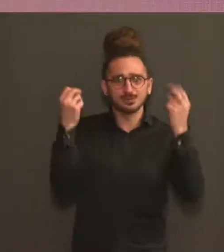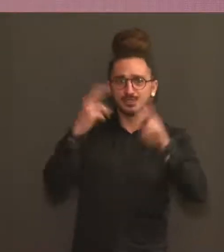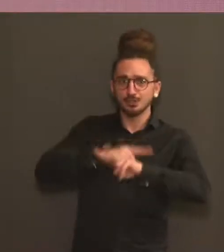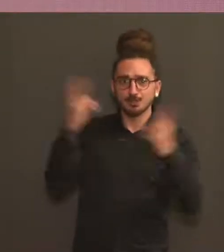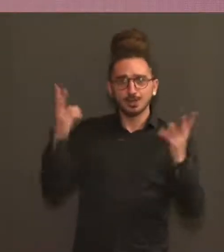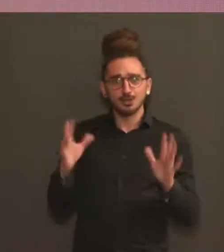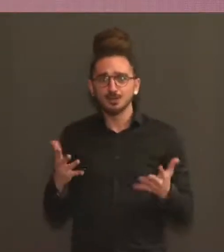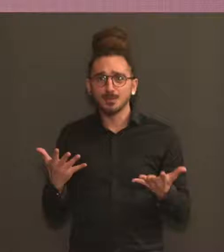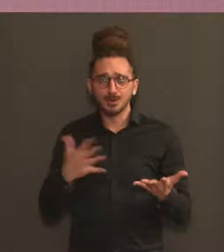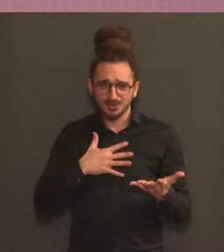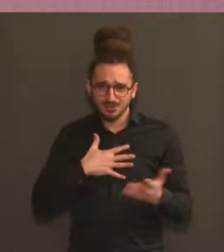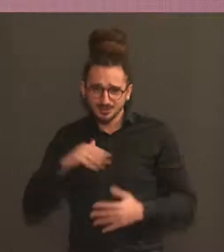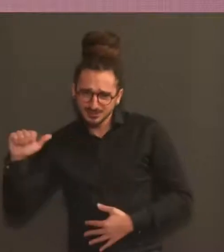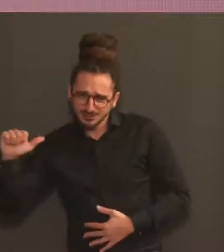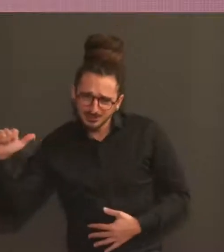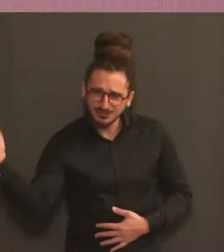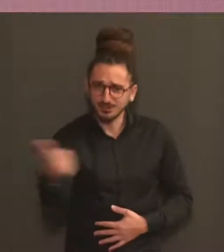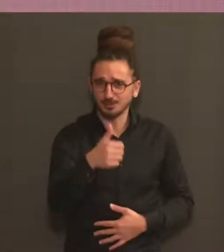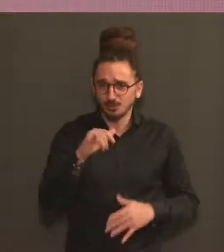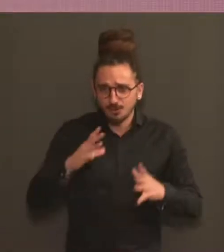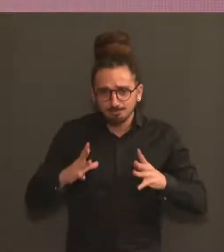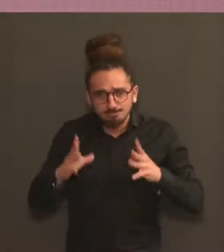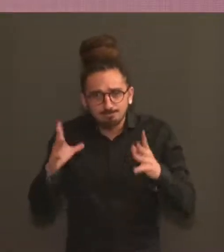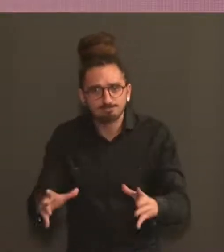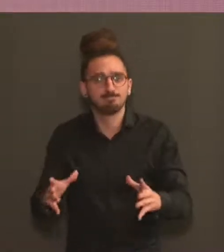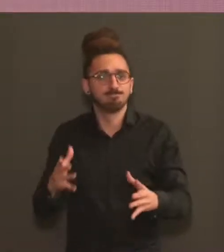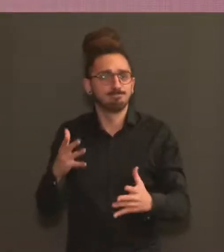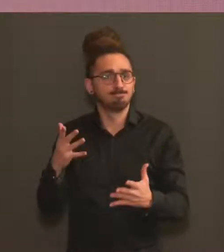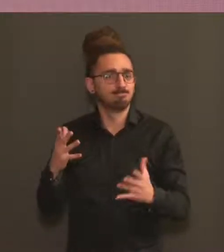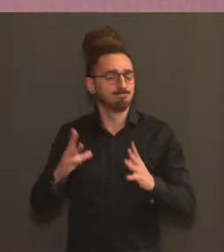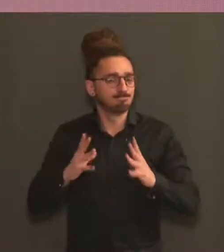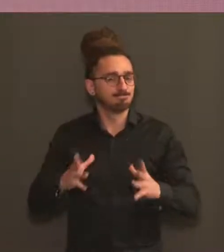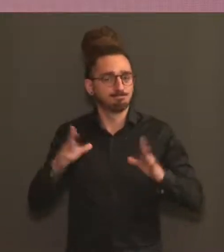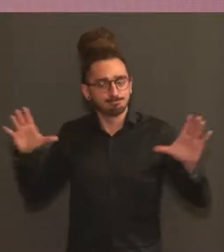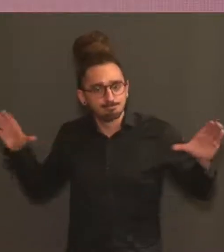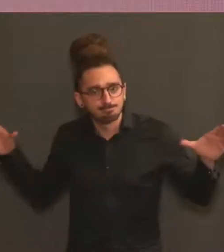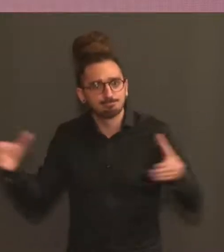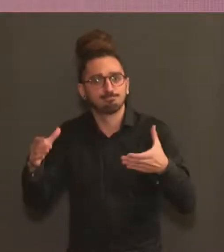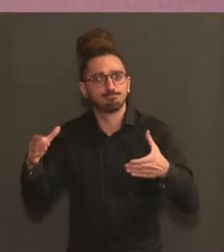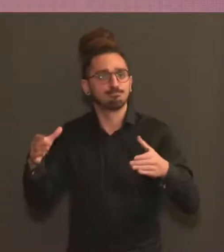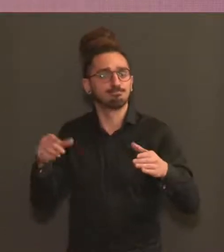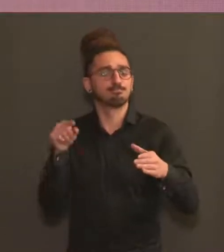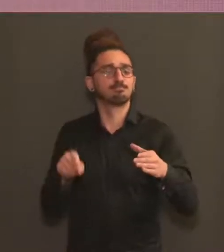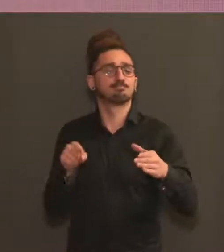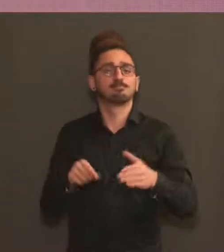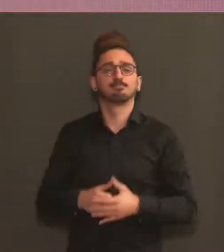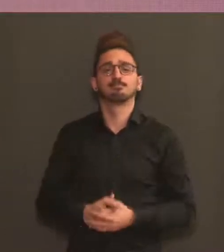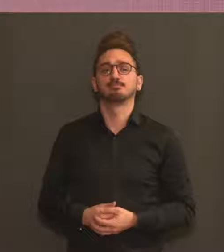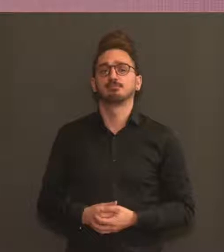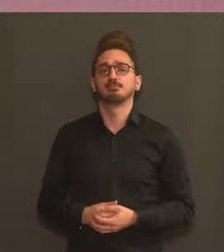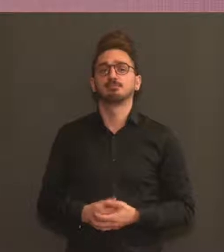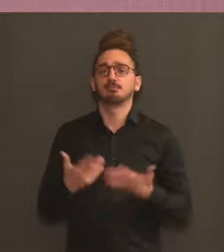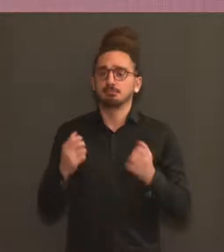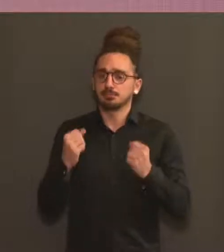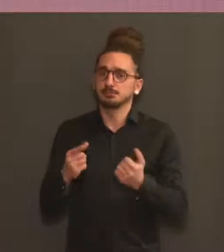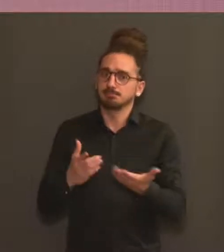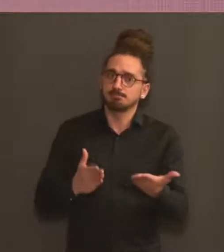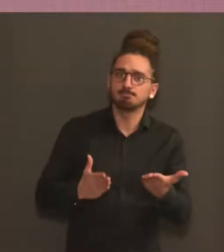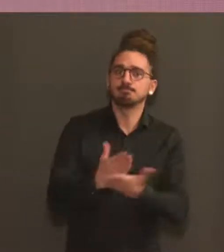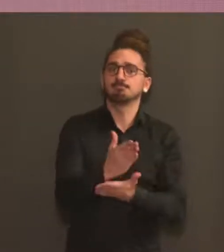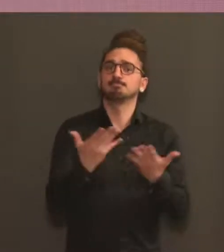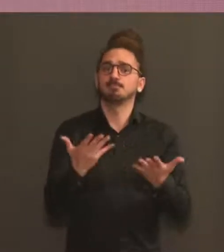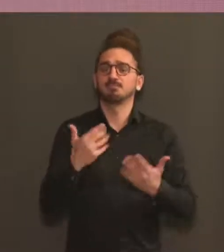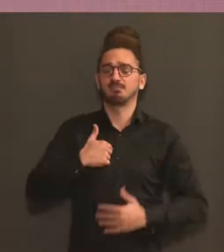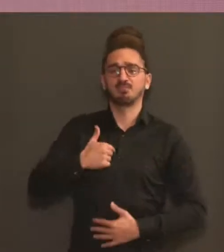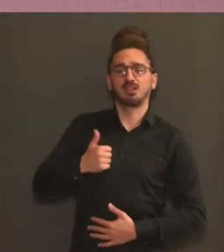vaccination. En somme, la vaccination est bien plus qu'un choix personnel.